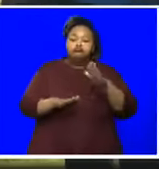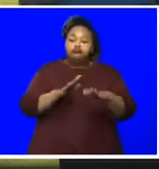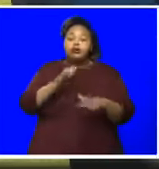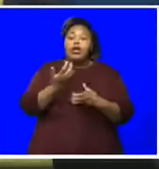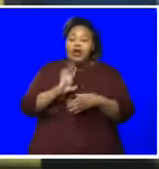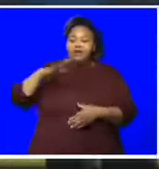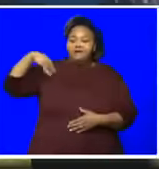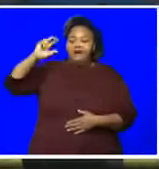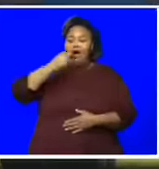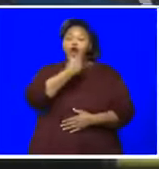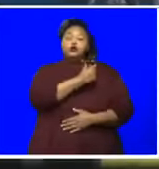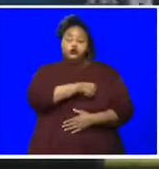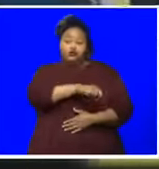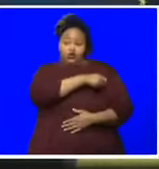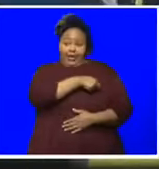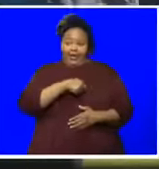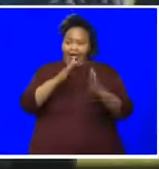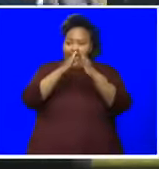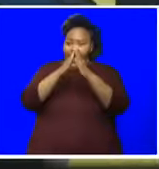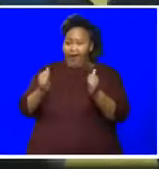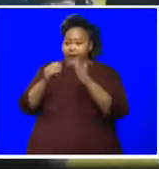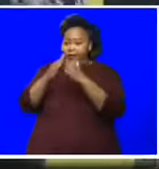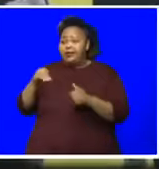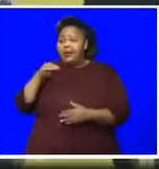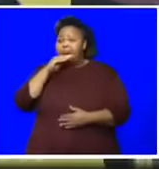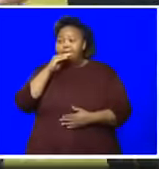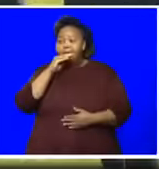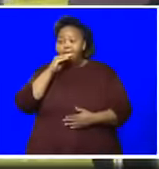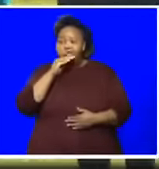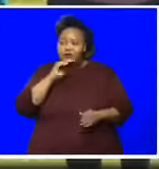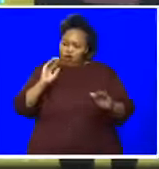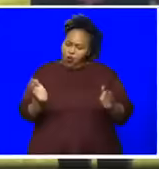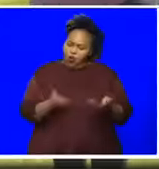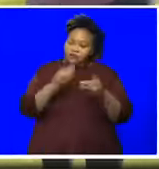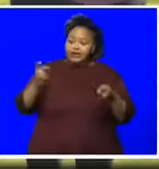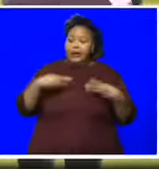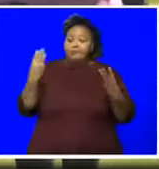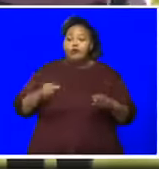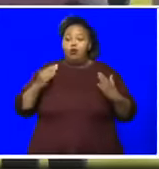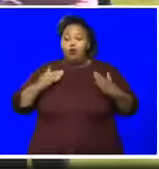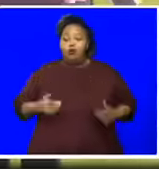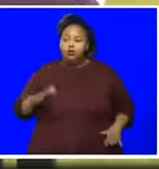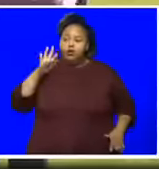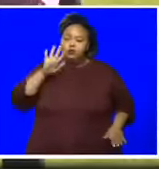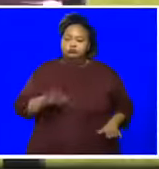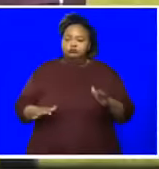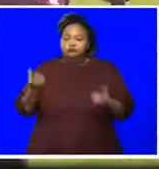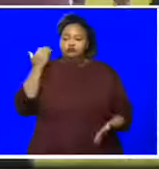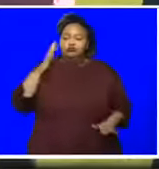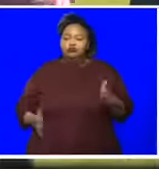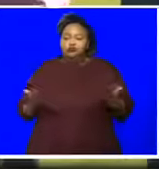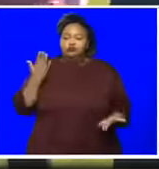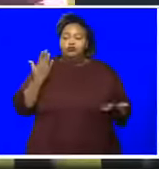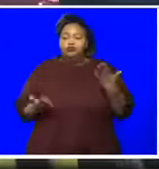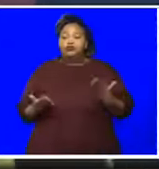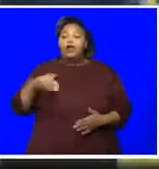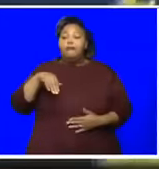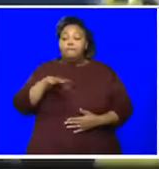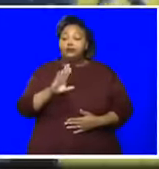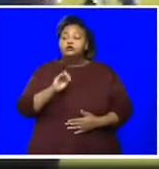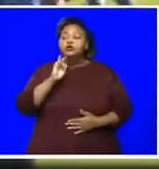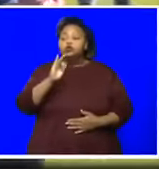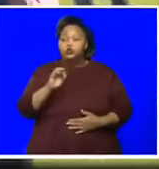eGeneva lubitwa ngeWalk the Talk Health for All Challenge luba njalo nje nathi ngemashumi lamabili nakubili enyangeni